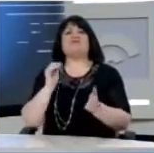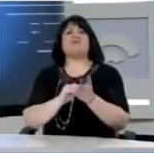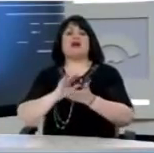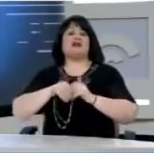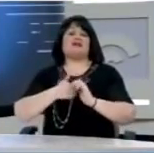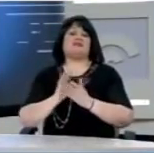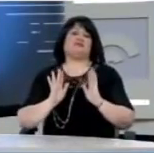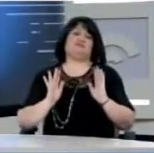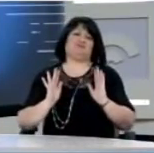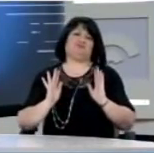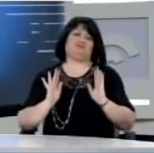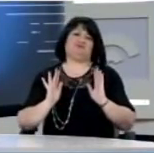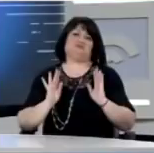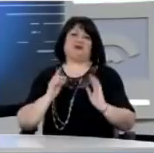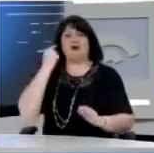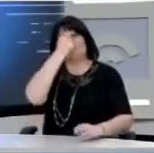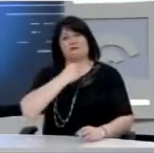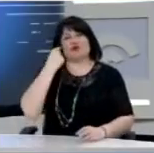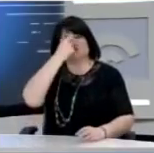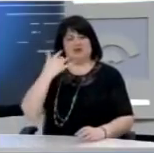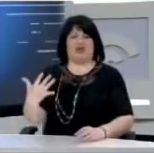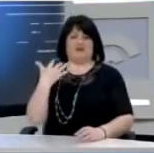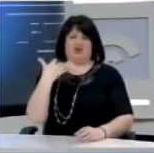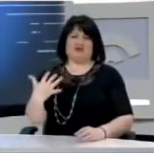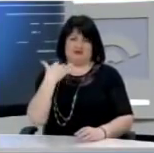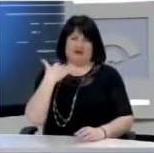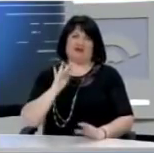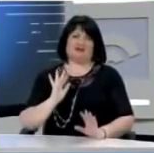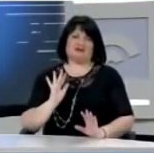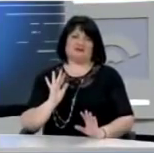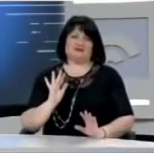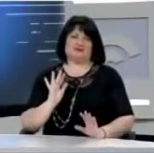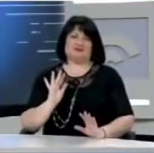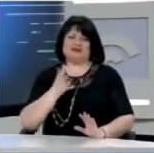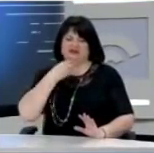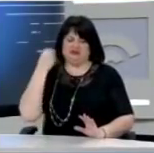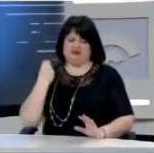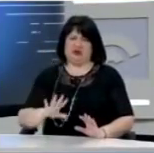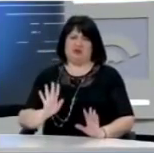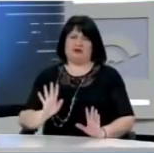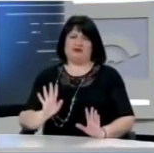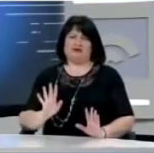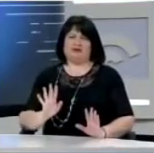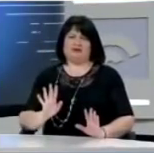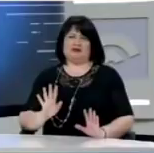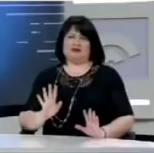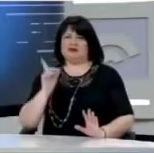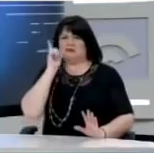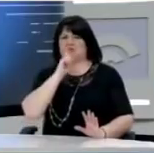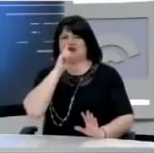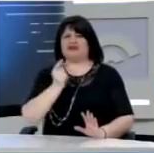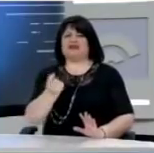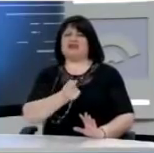ξαναασχοληθώ με τις προσωπικές επιθέσεις και με την αθλειότητα των κατασκευασμένων